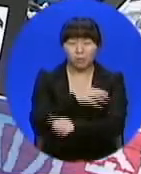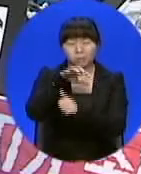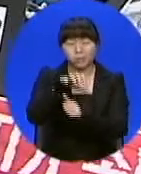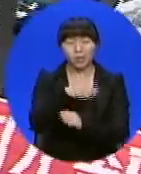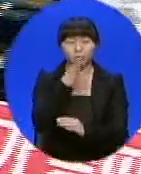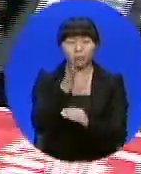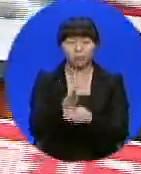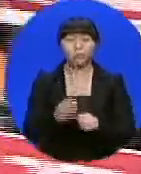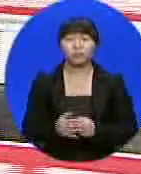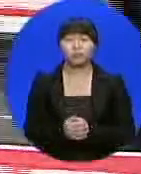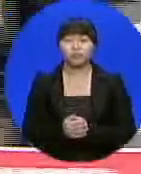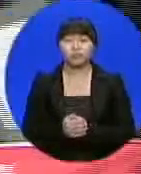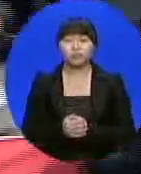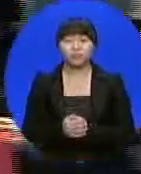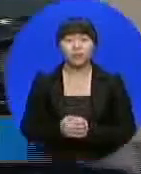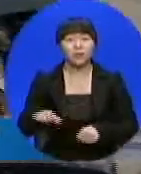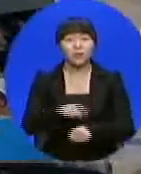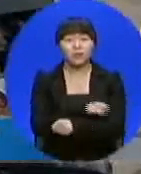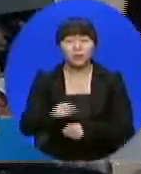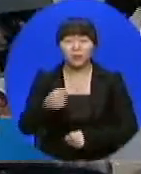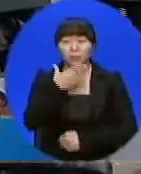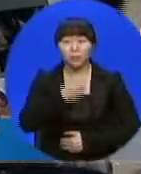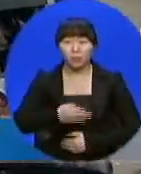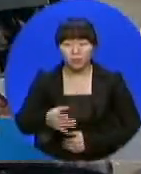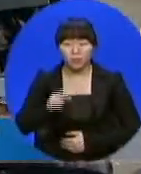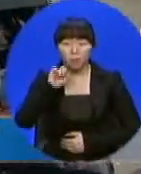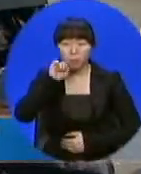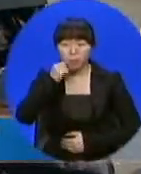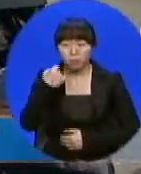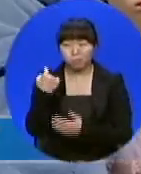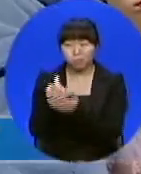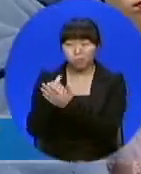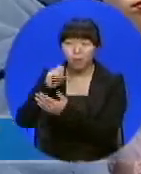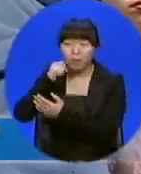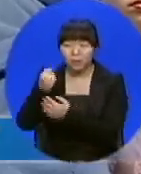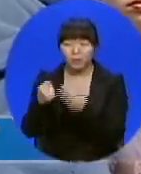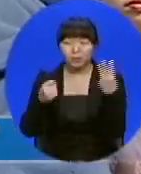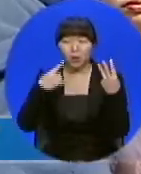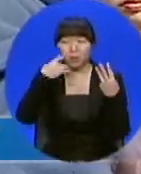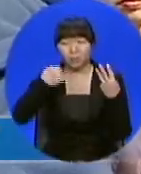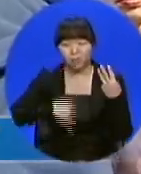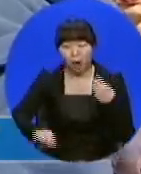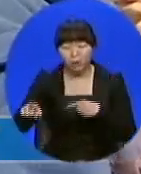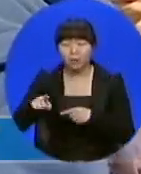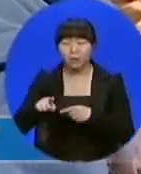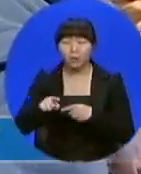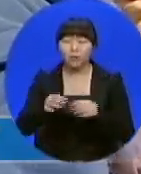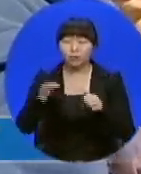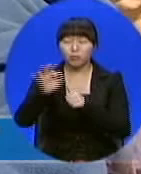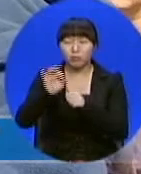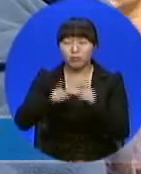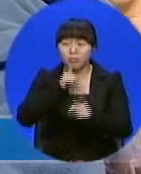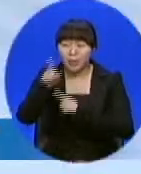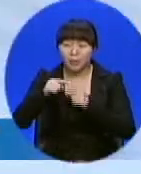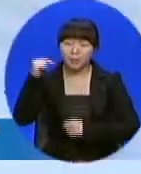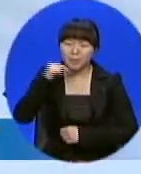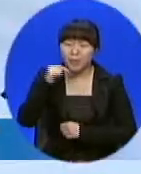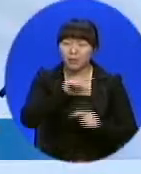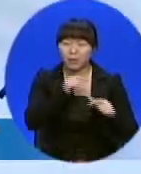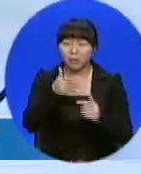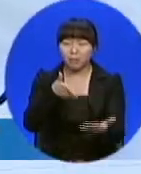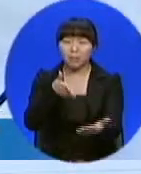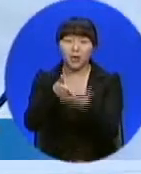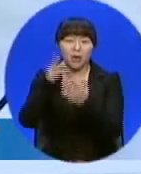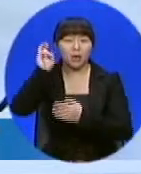있다. 특히 복지사각지대에 놓여있던 세 모녀가 수급 신청을 했더라도 까다로운 신청 기준 등에